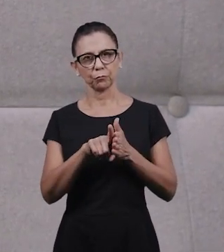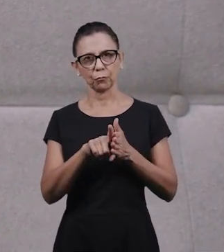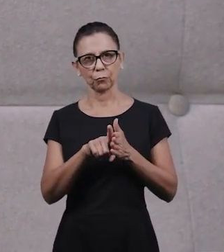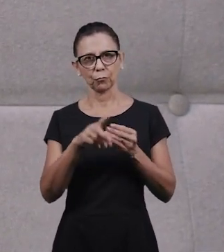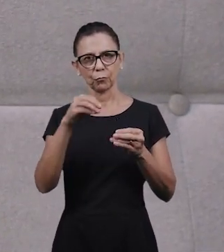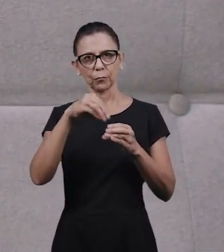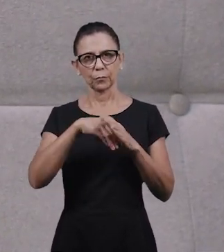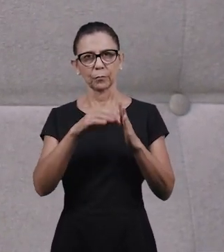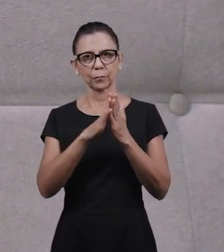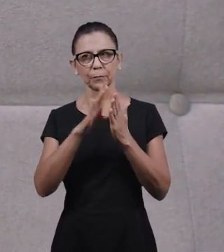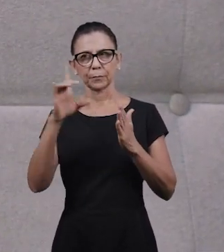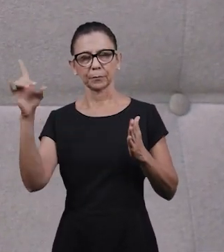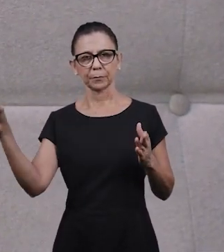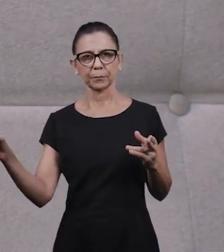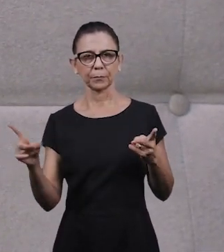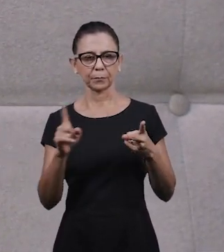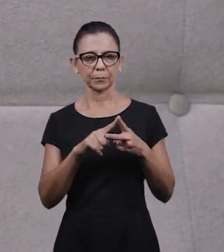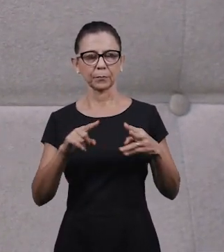Est-ce que mes reins sont sains?